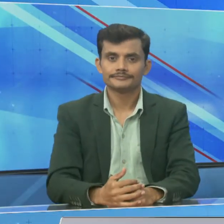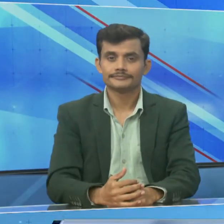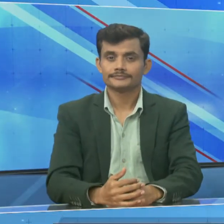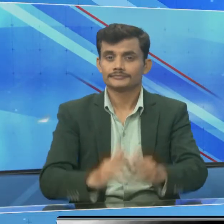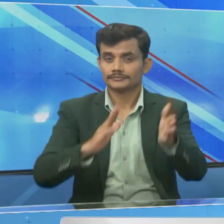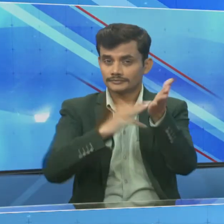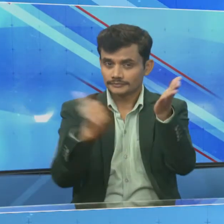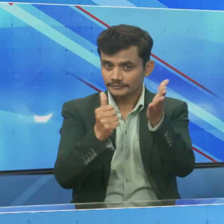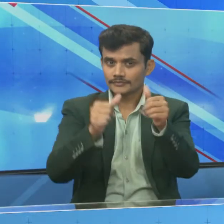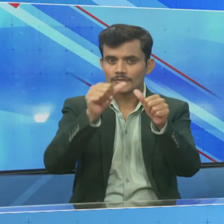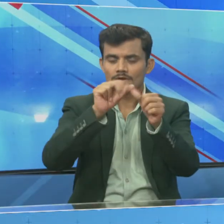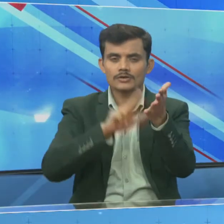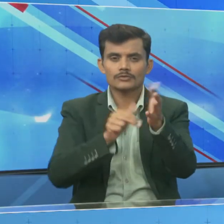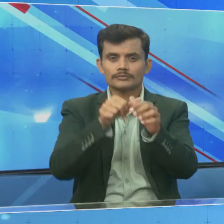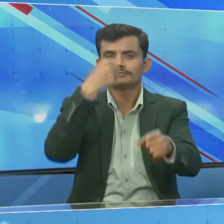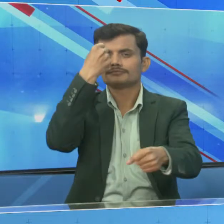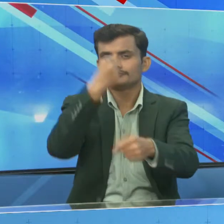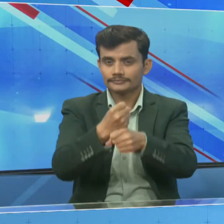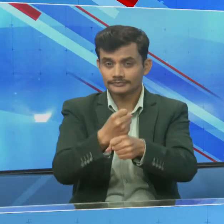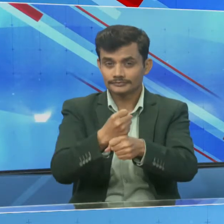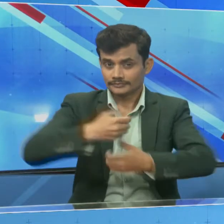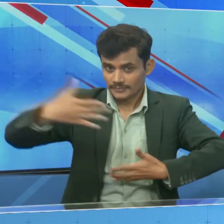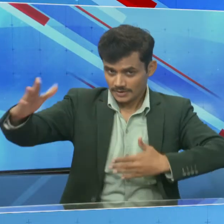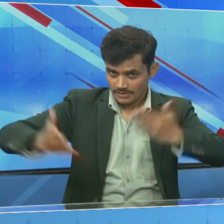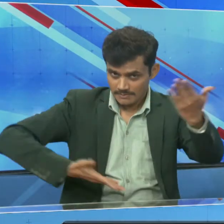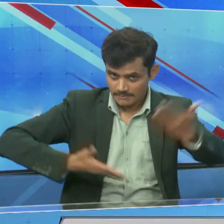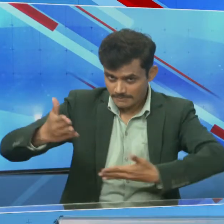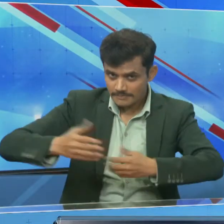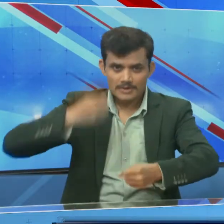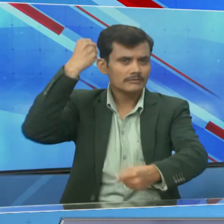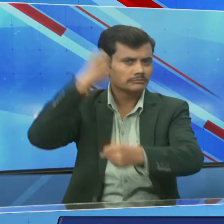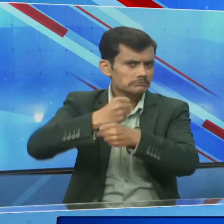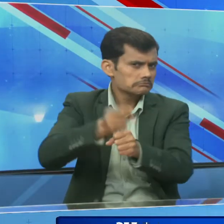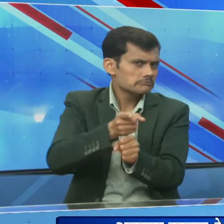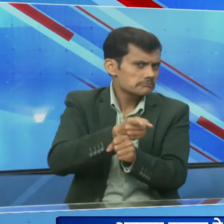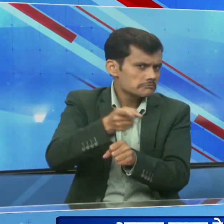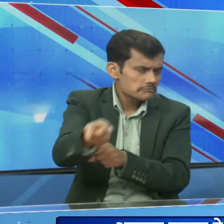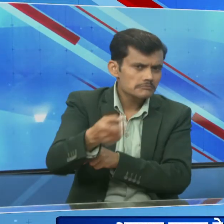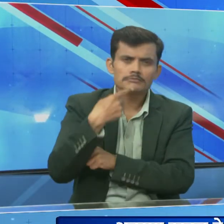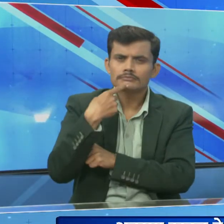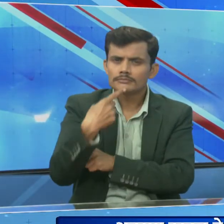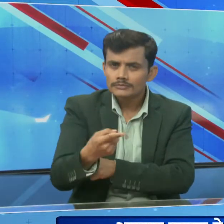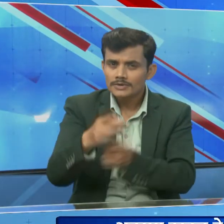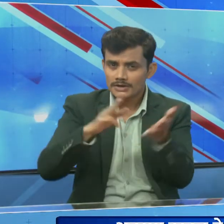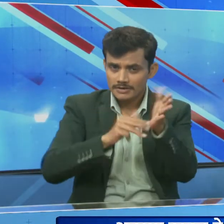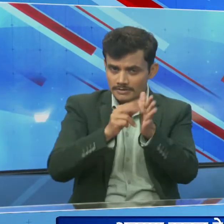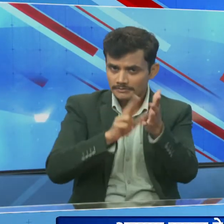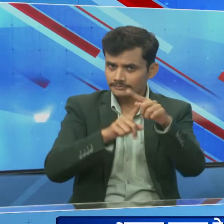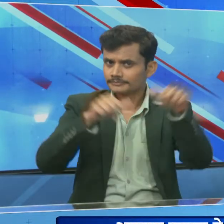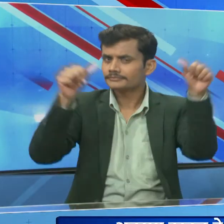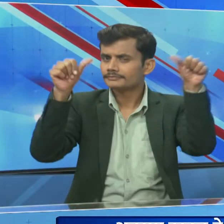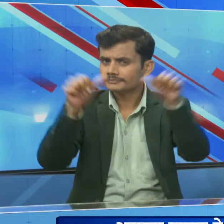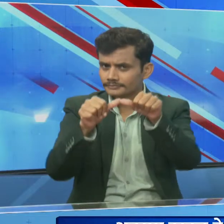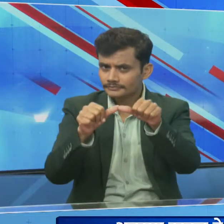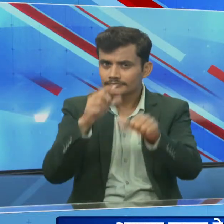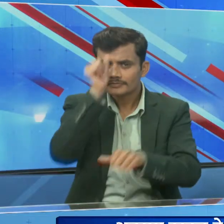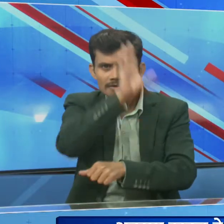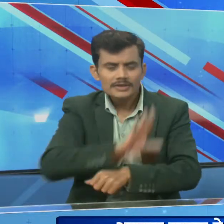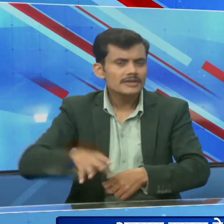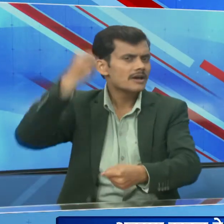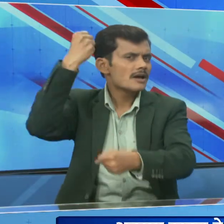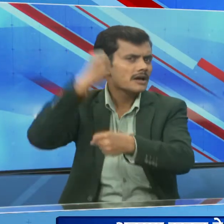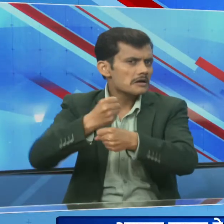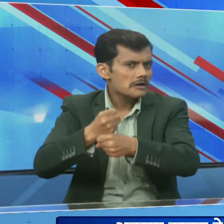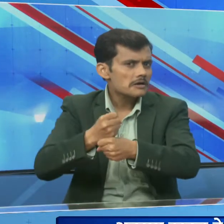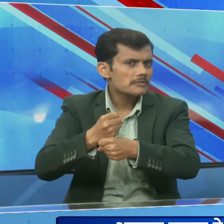केंद्रीय मंत्री अनुराग ठाकुर ने पश्चिम बंगाल की सरकार के ऊपर निशाना साधते हुए कहा कि ममता बनर्जी की सरकार केंद्र की योजनाओं को